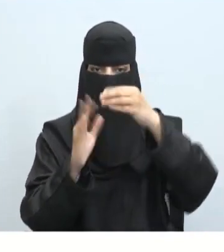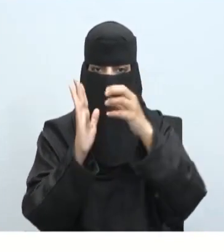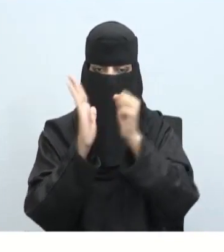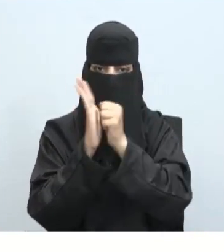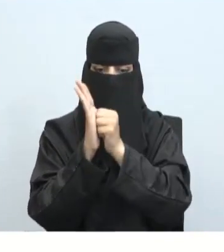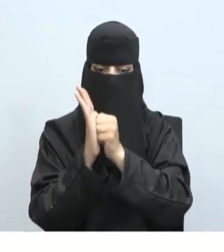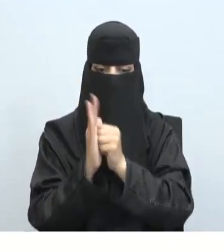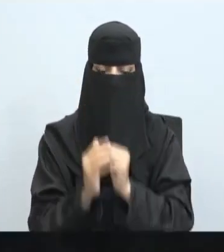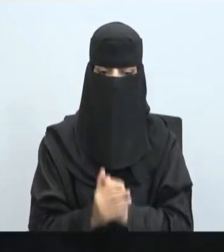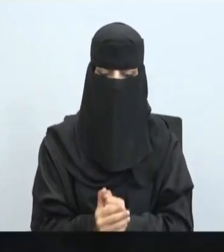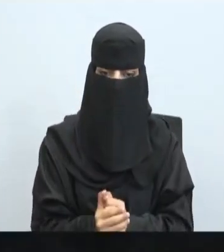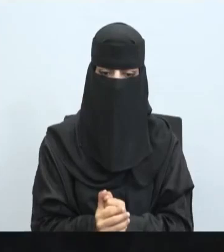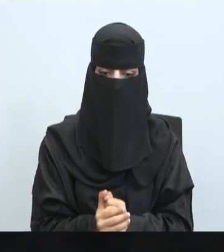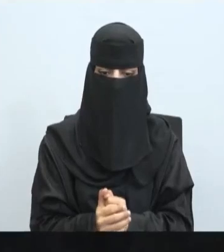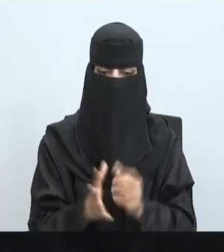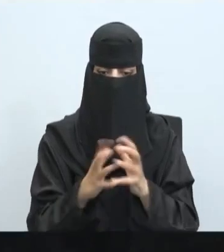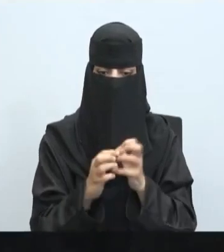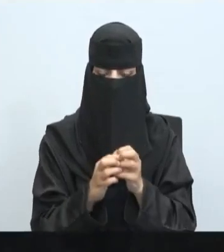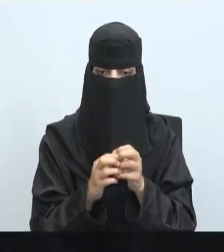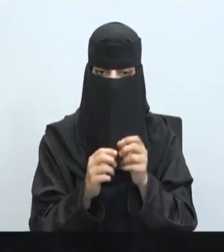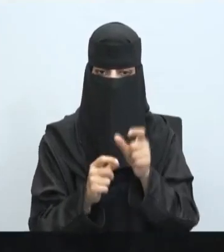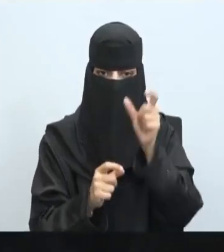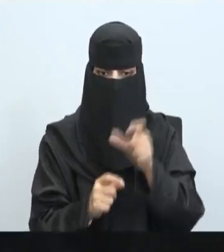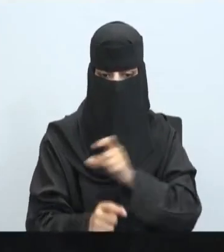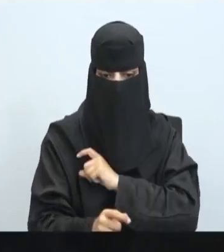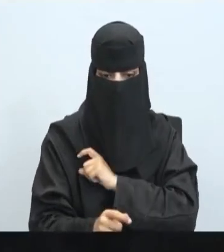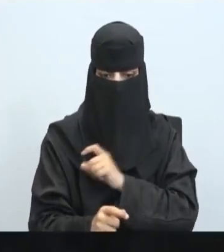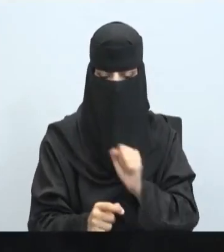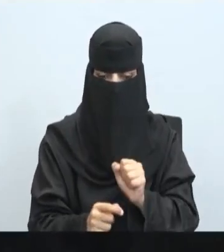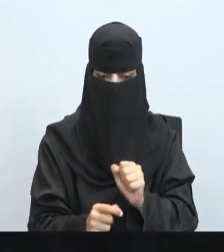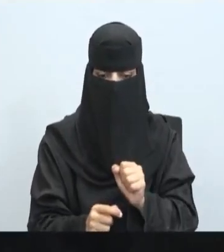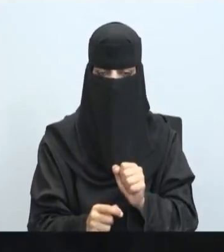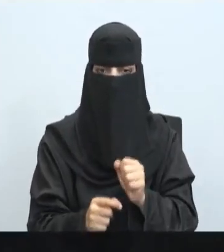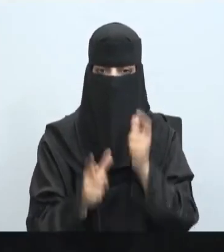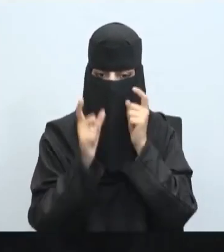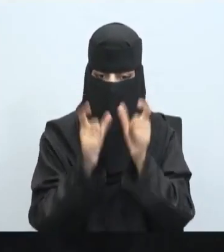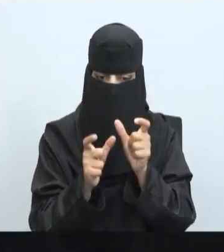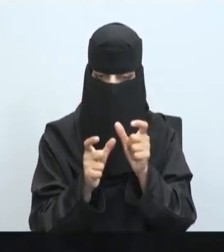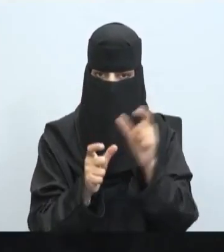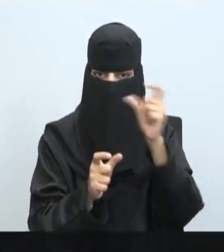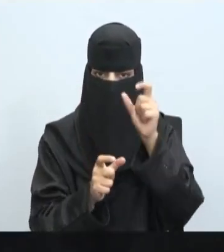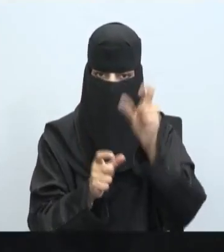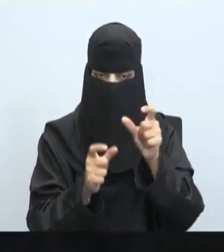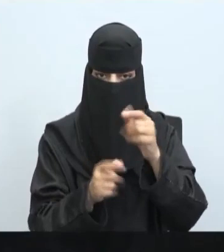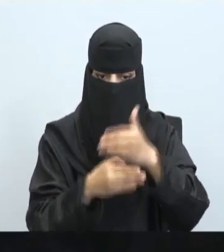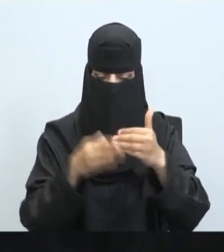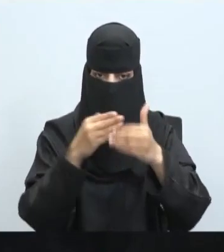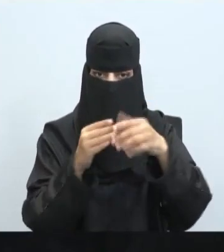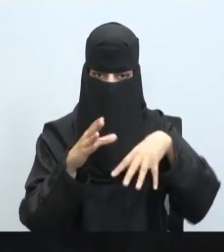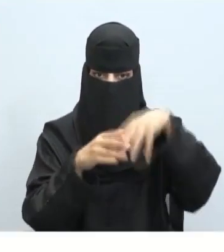ان يبين الطالب عنايه المسلمين ببناء